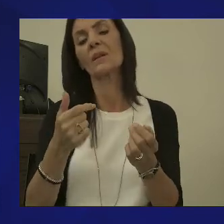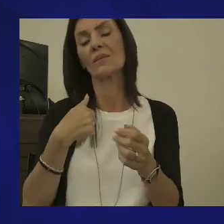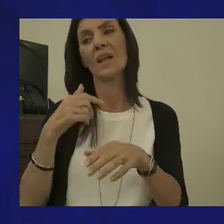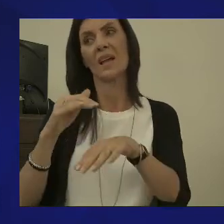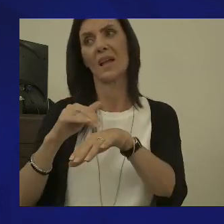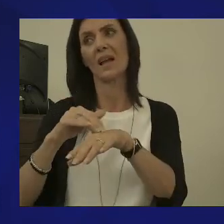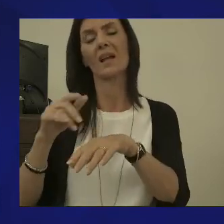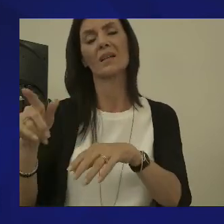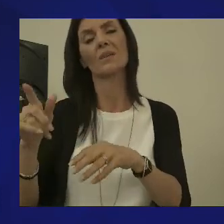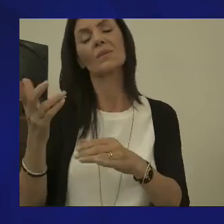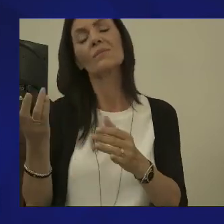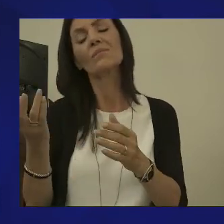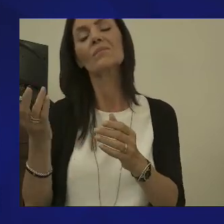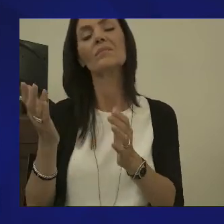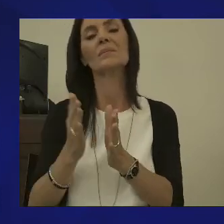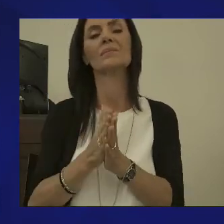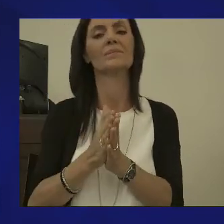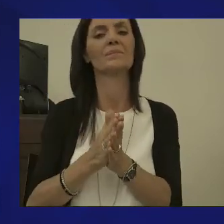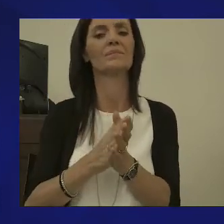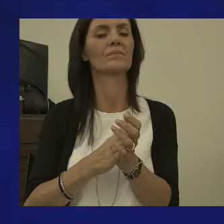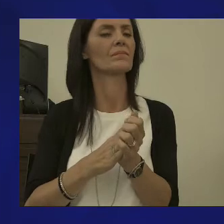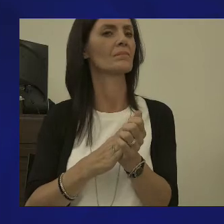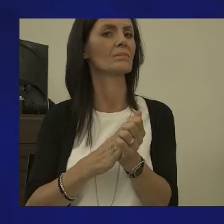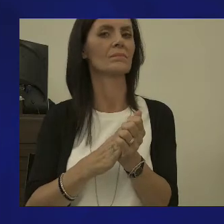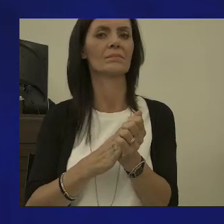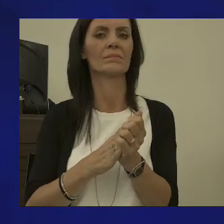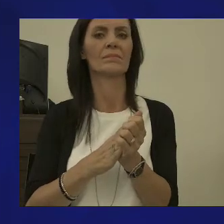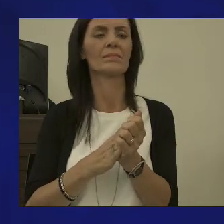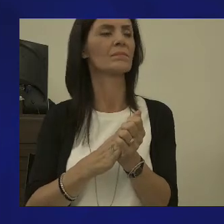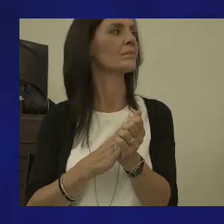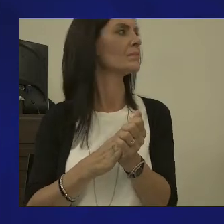ההערה הספציפית הזאת, אני רק מהיר, אני חושב שאתה טועה.